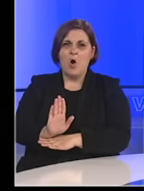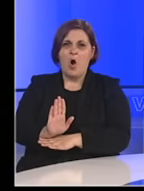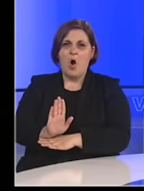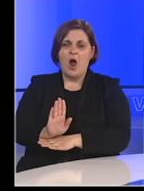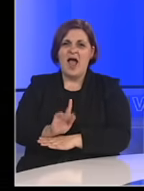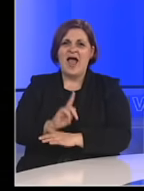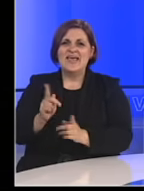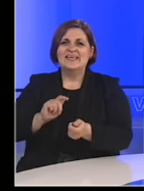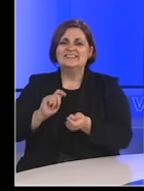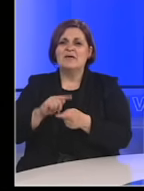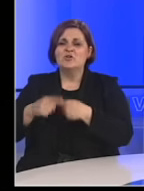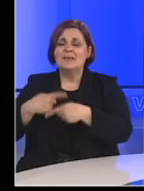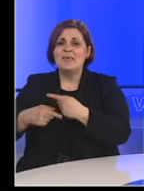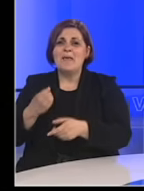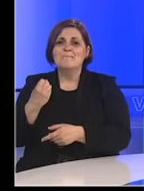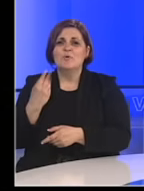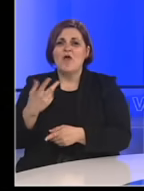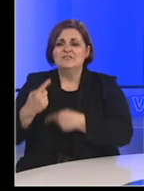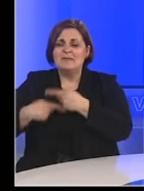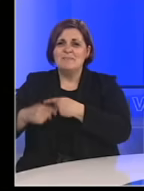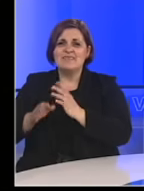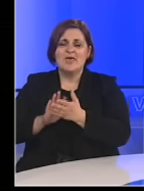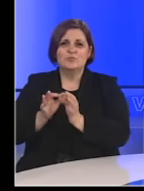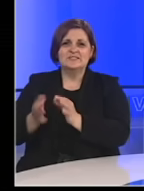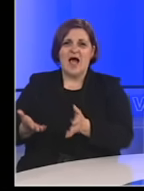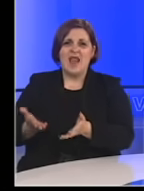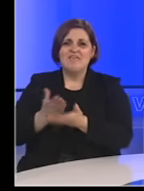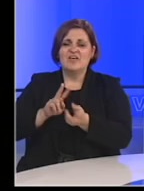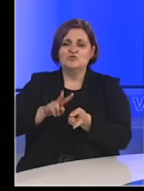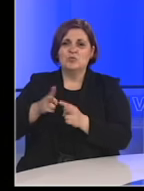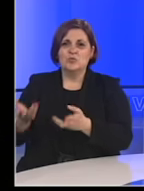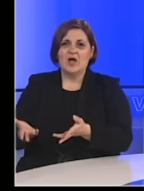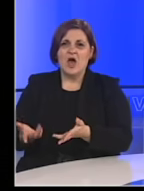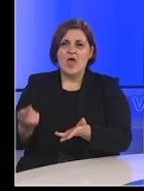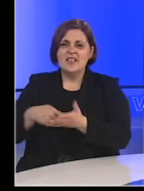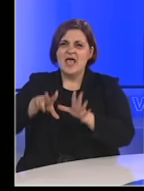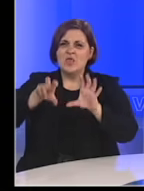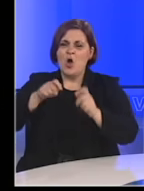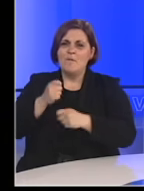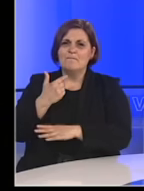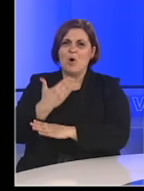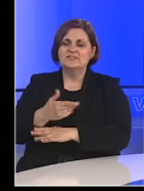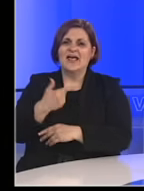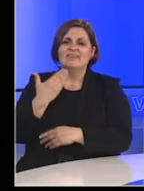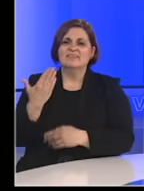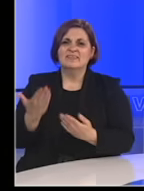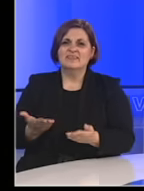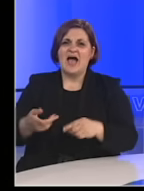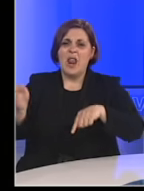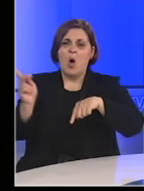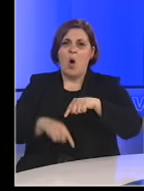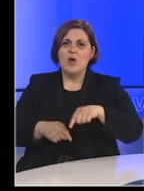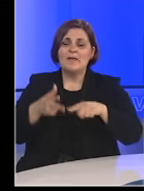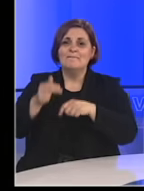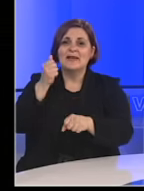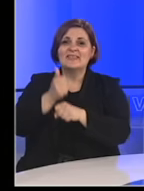se stalno mijenja dok mi razgovaramo, brojke su onaj već drugačije. Oko 1800 poslodavaca dalo je otkaz, odnosno